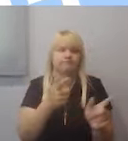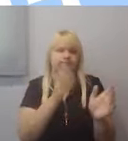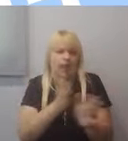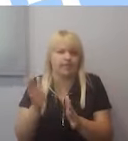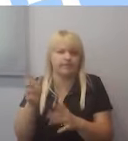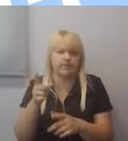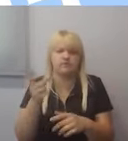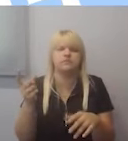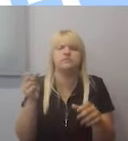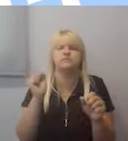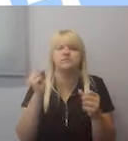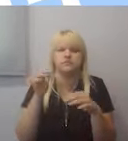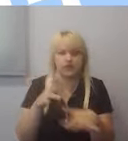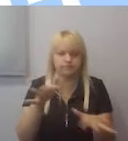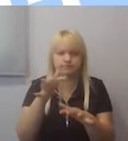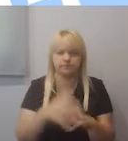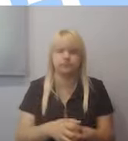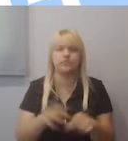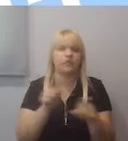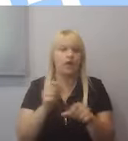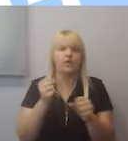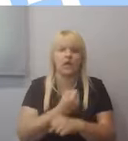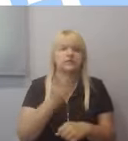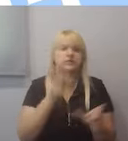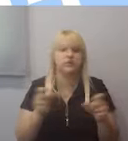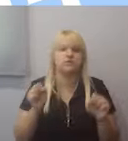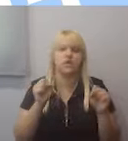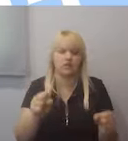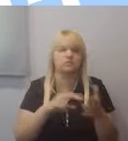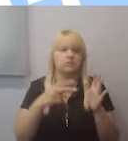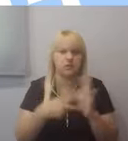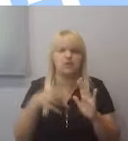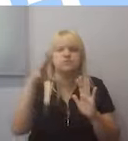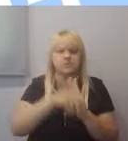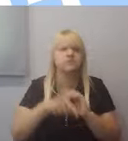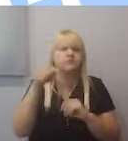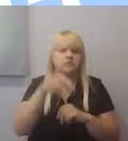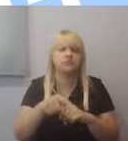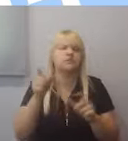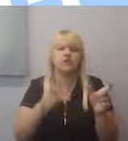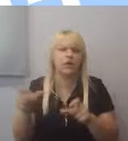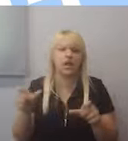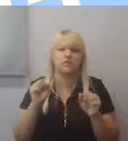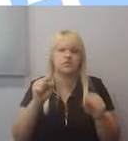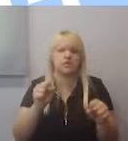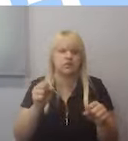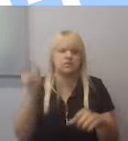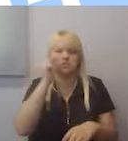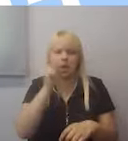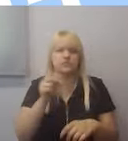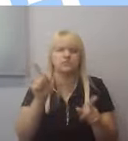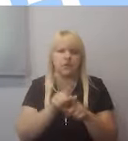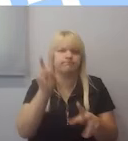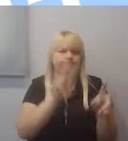plānā gan arī civilās aizsardzības komisijas plānā šie te preventīvie pasākumi tiek pārbaudīti civilās aizsardzības mācībās un